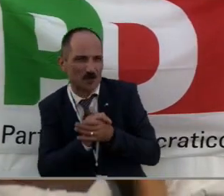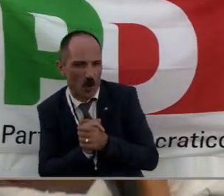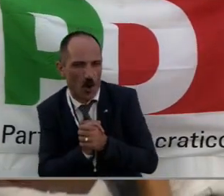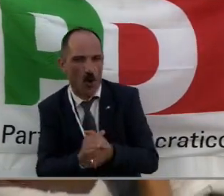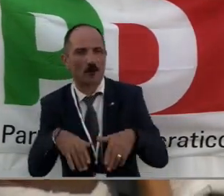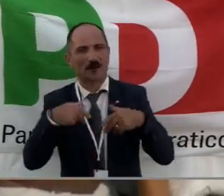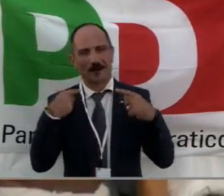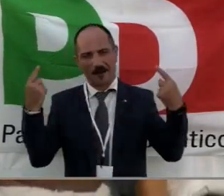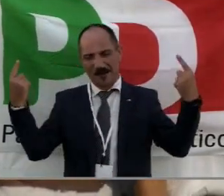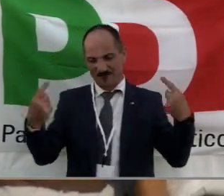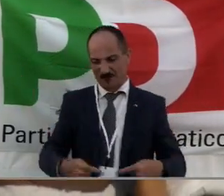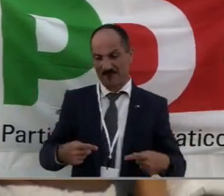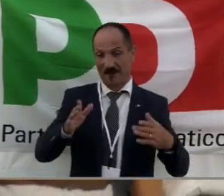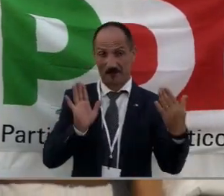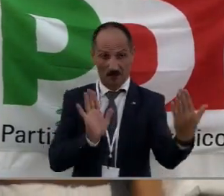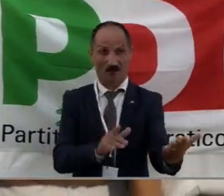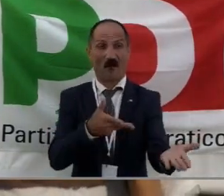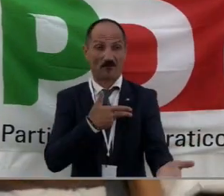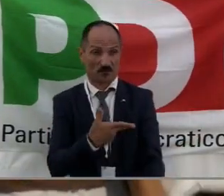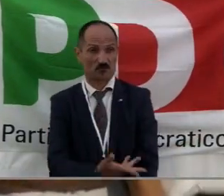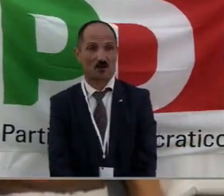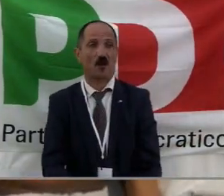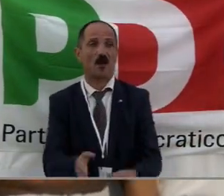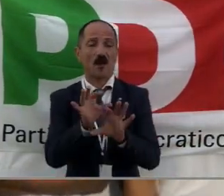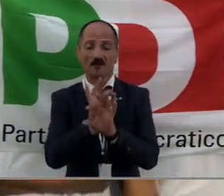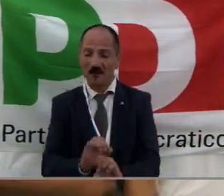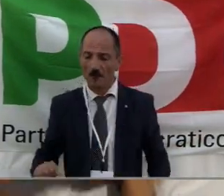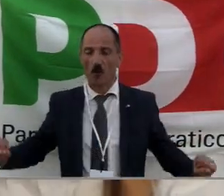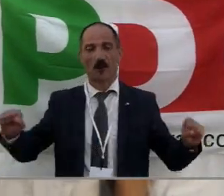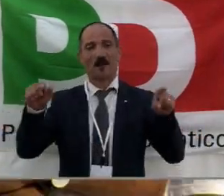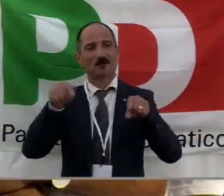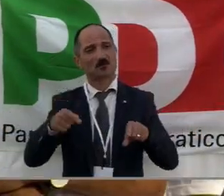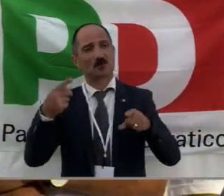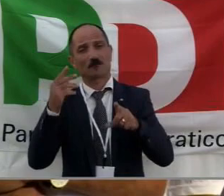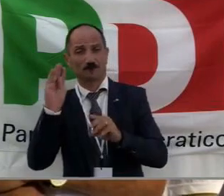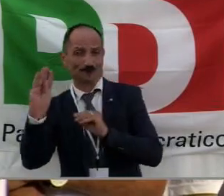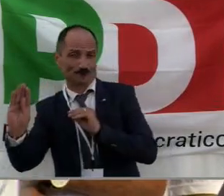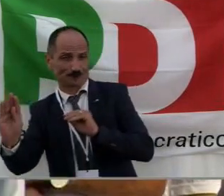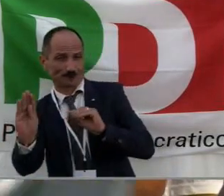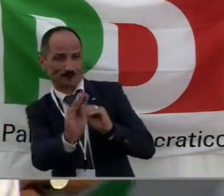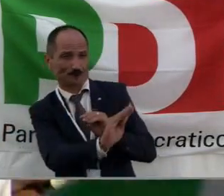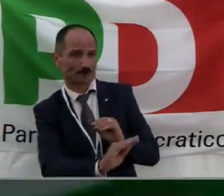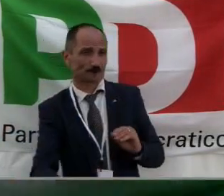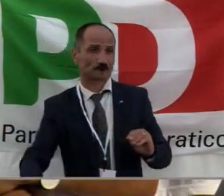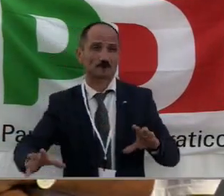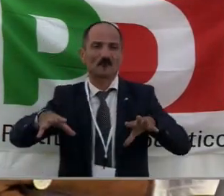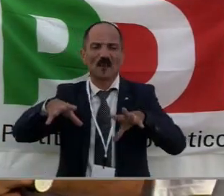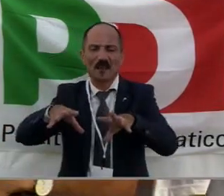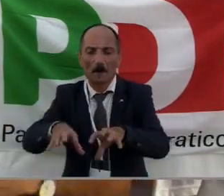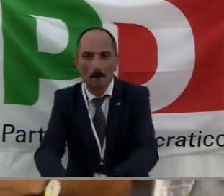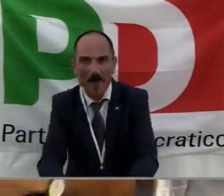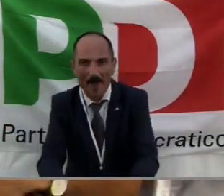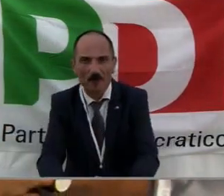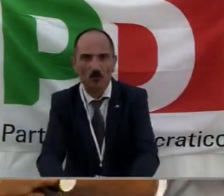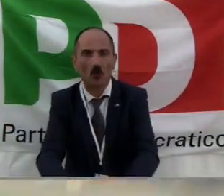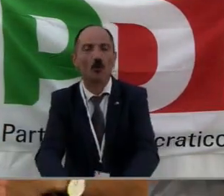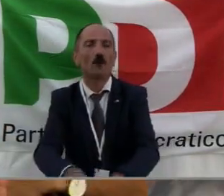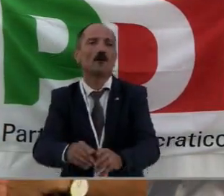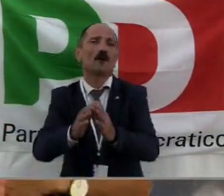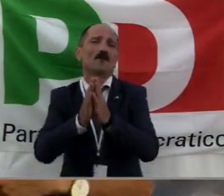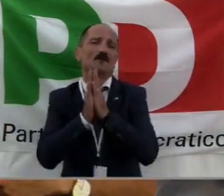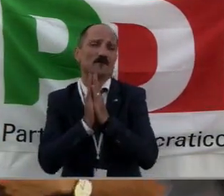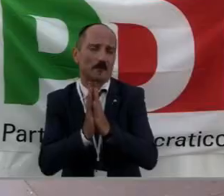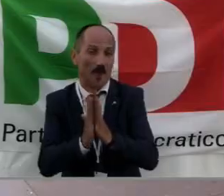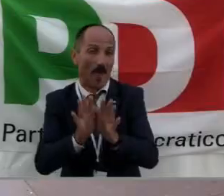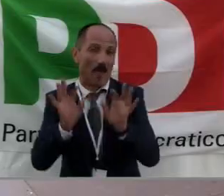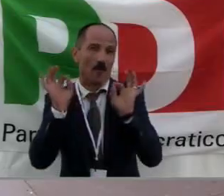che abbiamo davanti. Democratiche, democratici, vi chiedo questo impegno. Vi